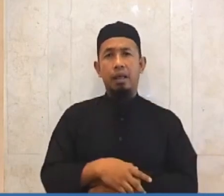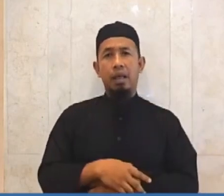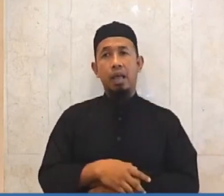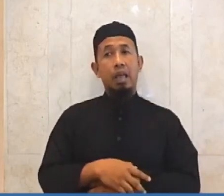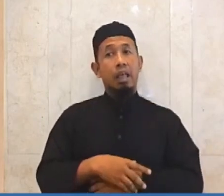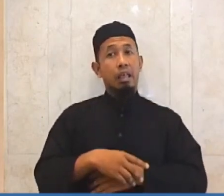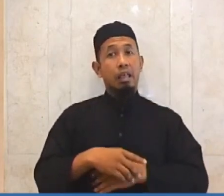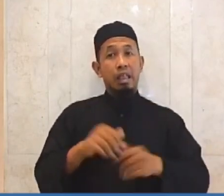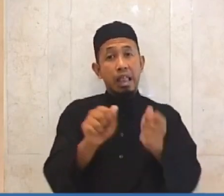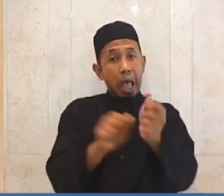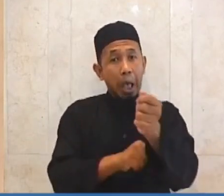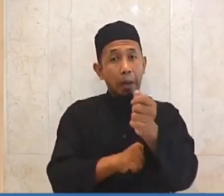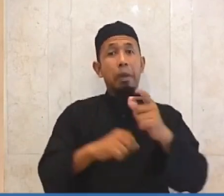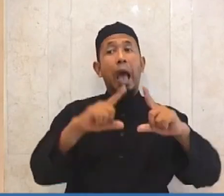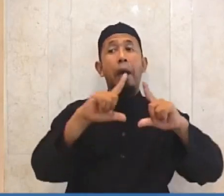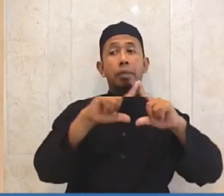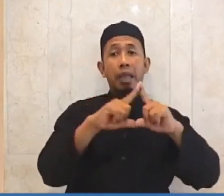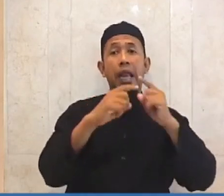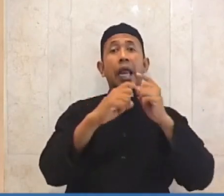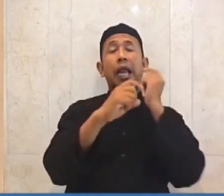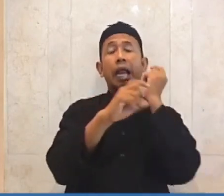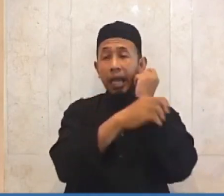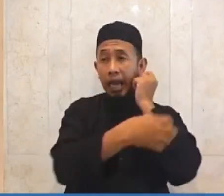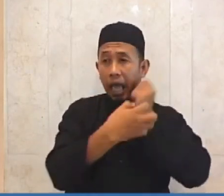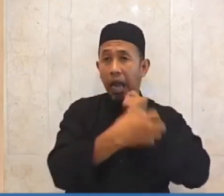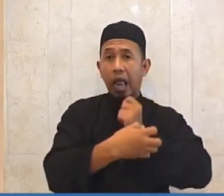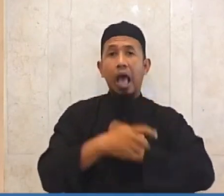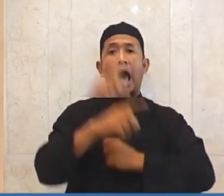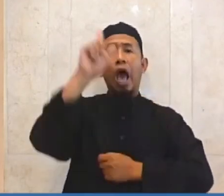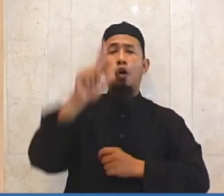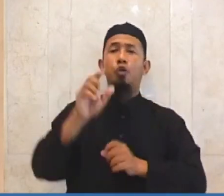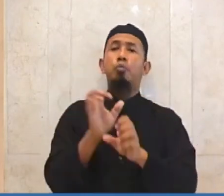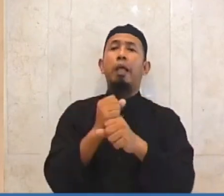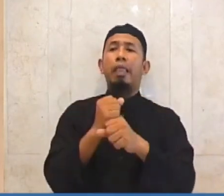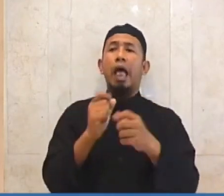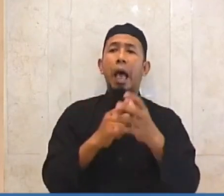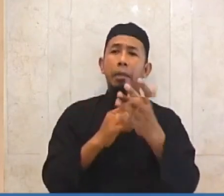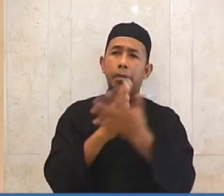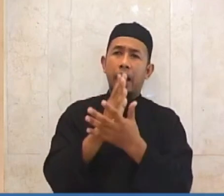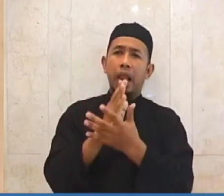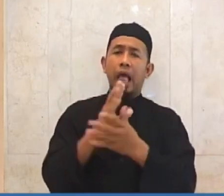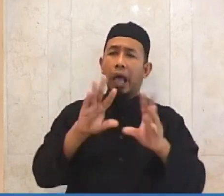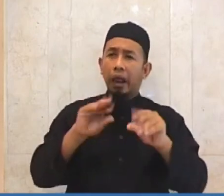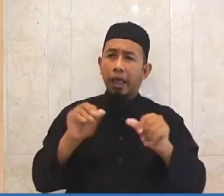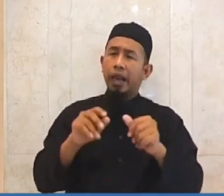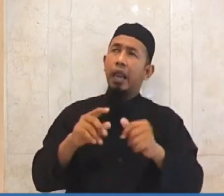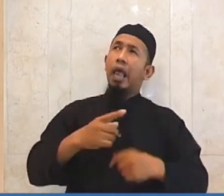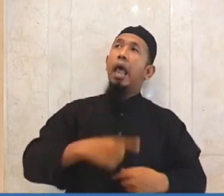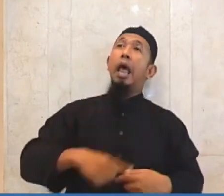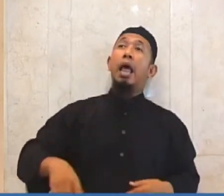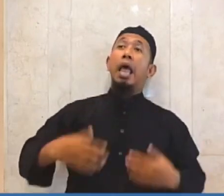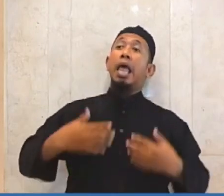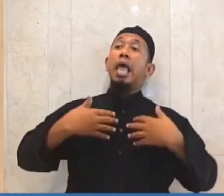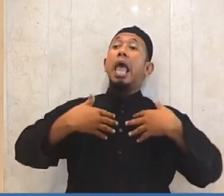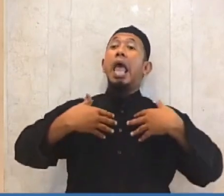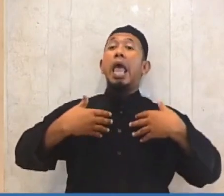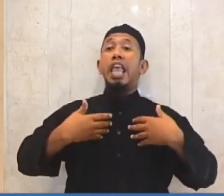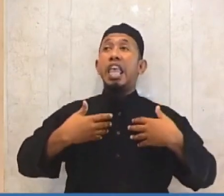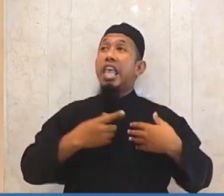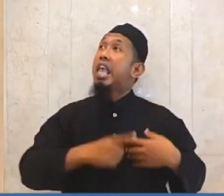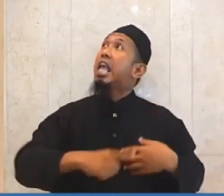sesuatu karena Allah semata-mata atau ikhlas firman Allah subhanahu wa taala menyatakan